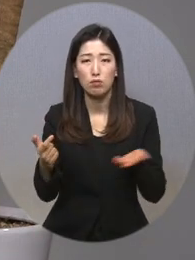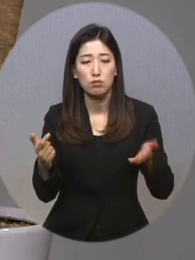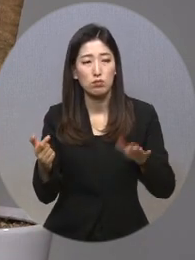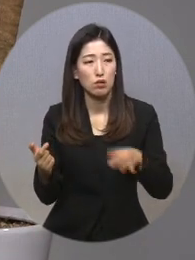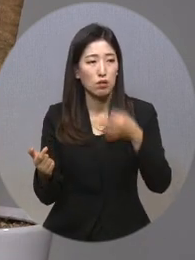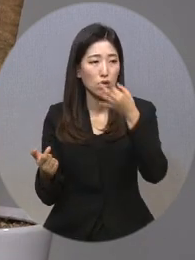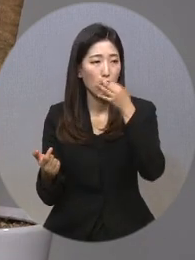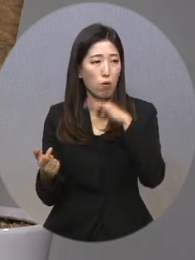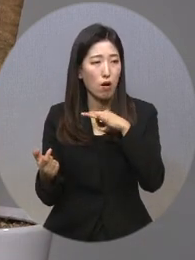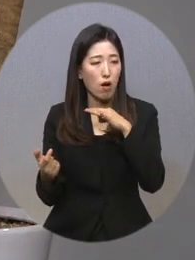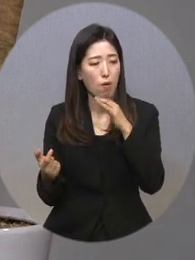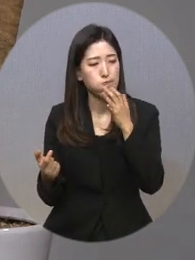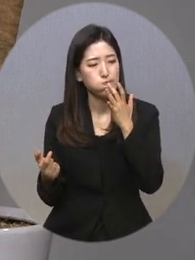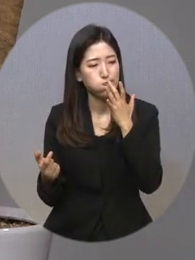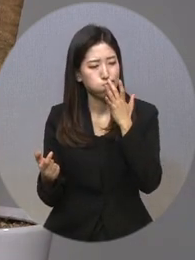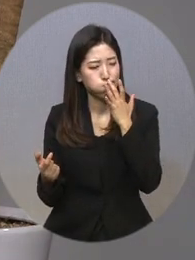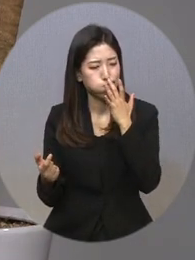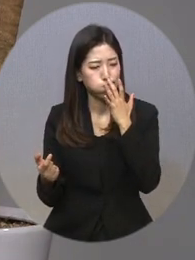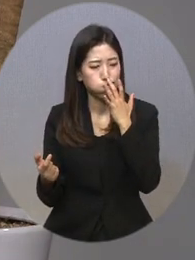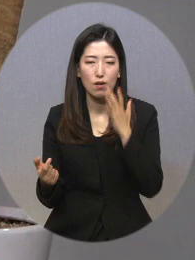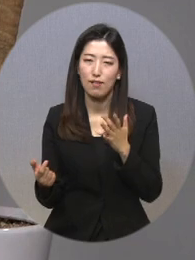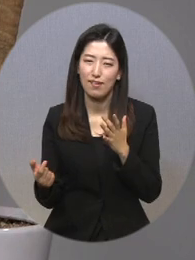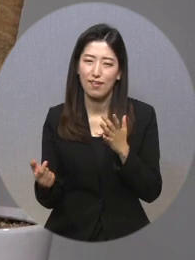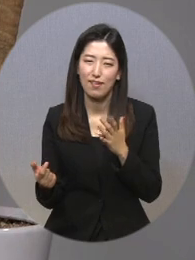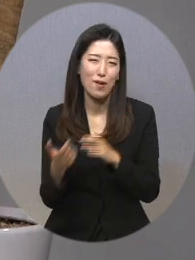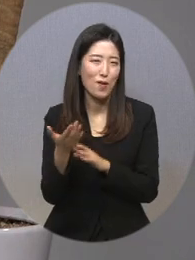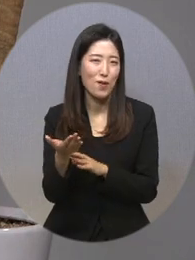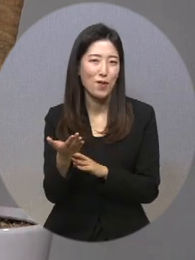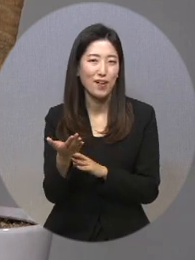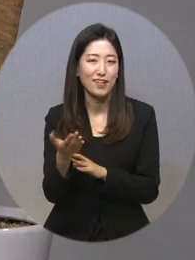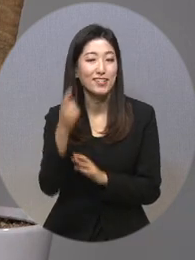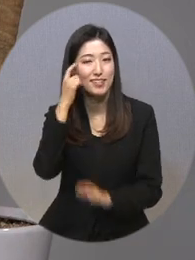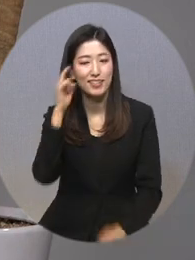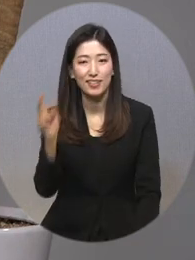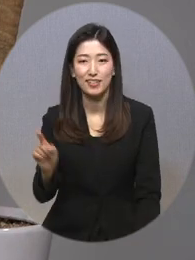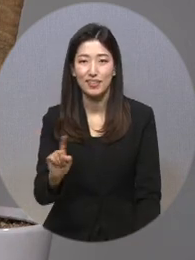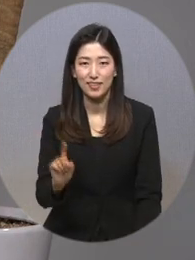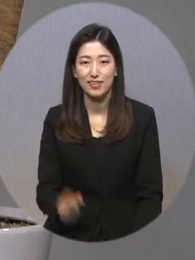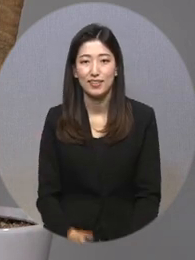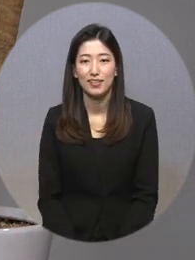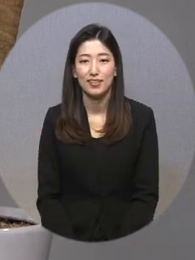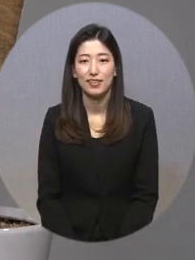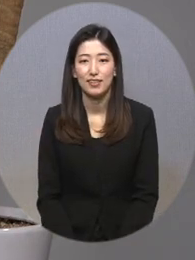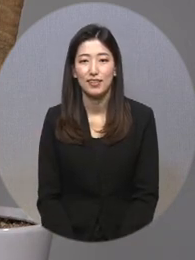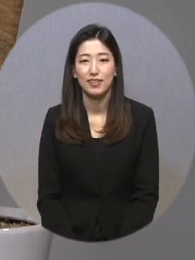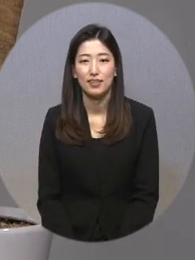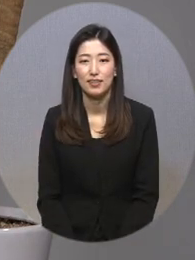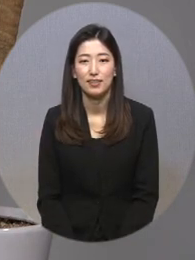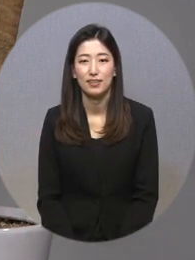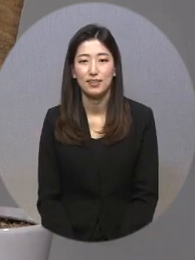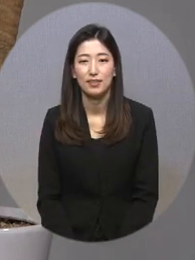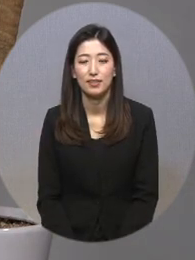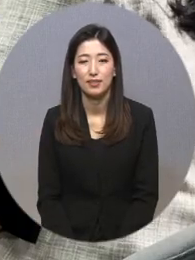그리 크지 않다고 생각합니다. 네, 혹시 대표님 생각은 어떠신지 한 말씀 부탁드립니다.